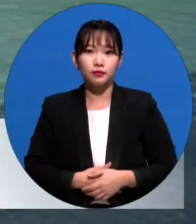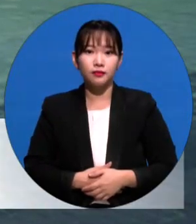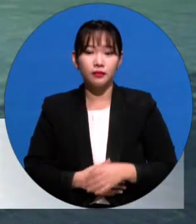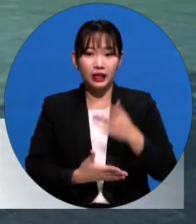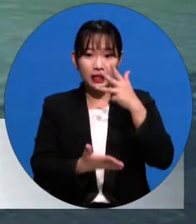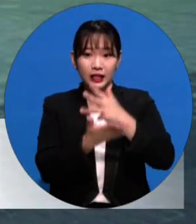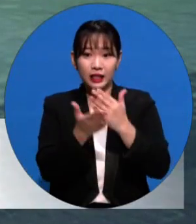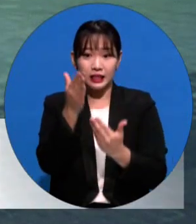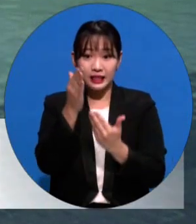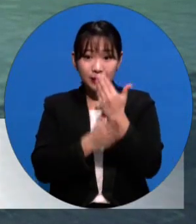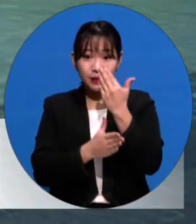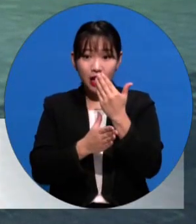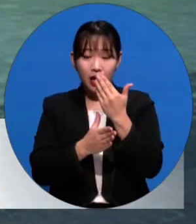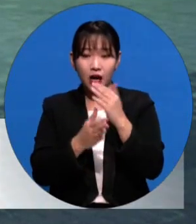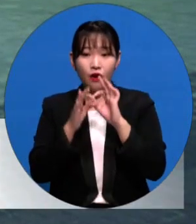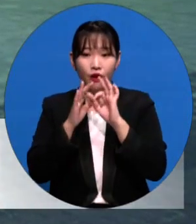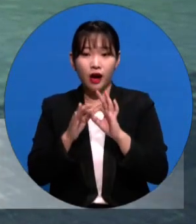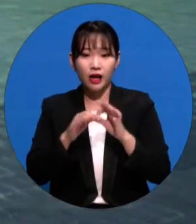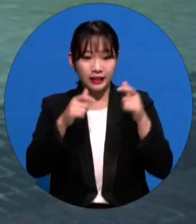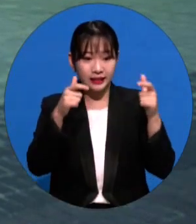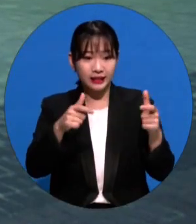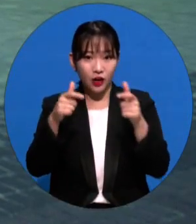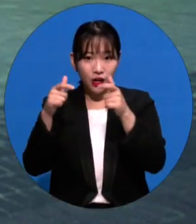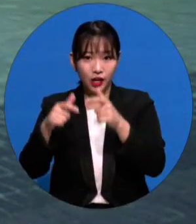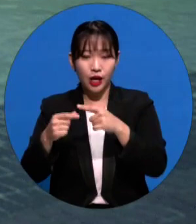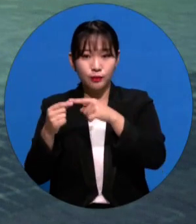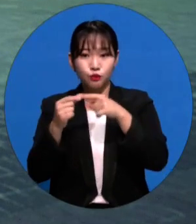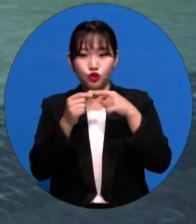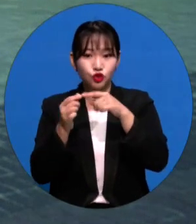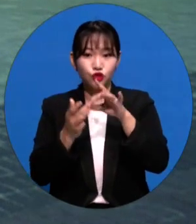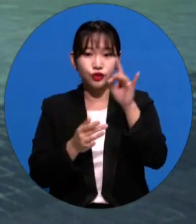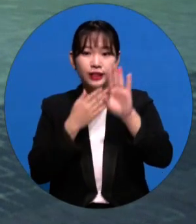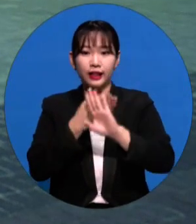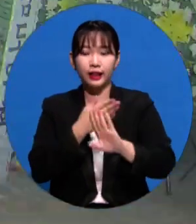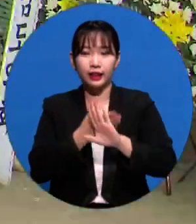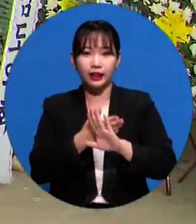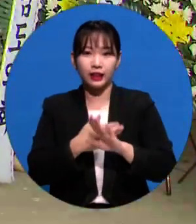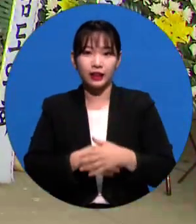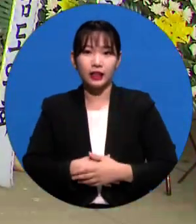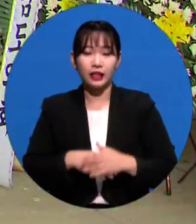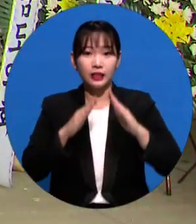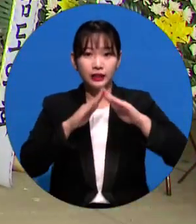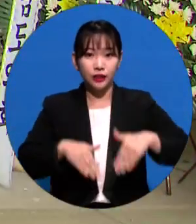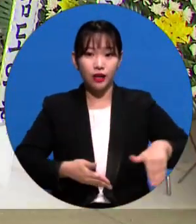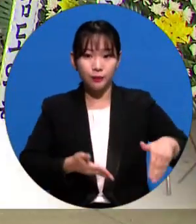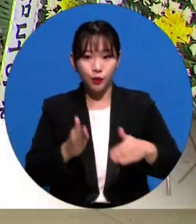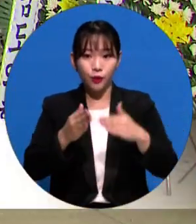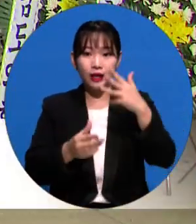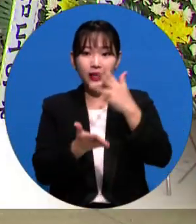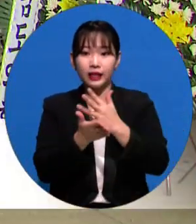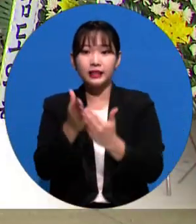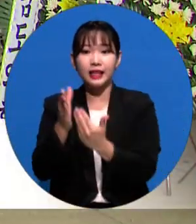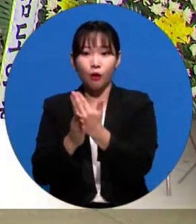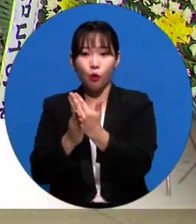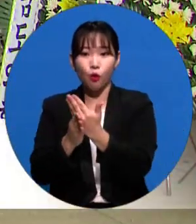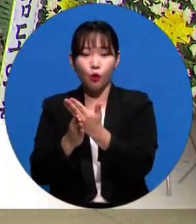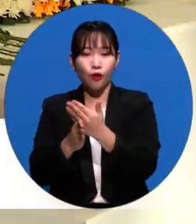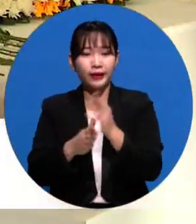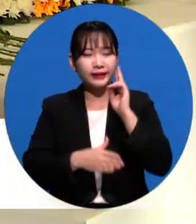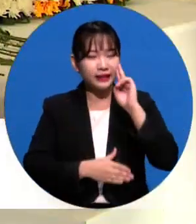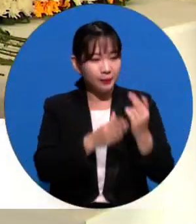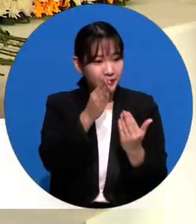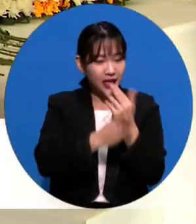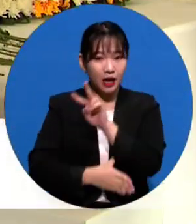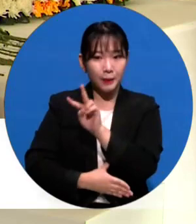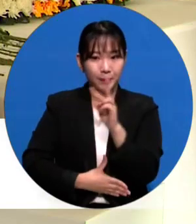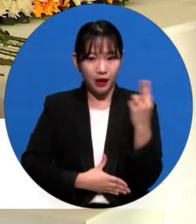이태원 참사와 관련한 지자체별 문구 선택이 엇갈리고 있습니다 전라남도가 이태원 사고에서 이태원